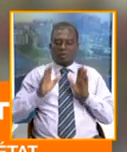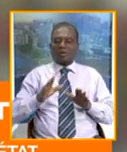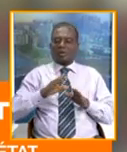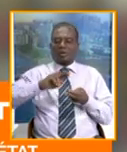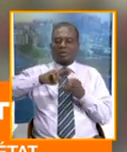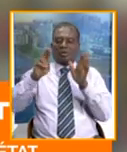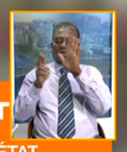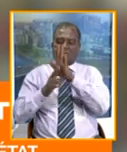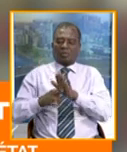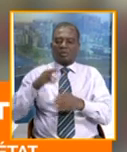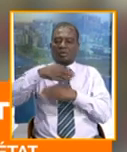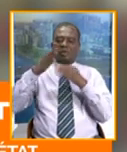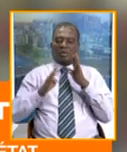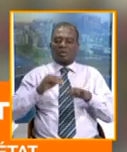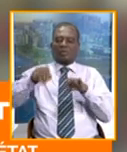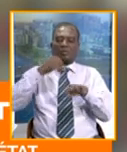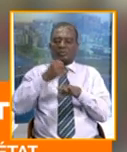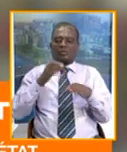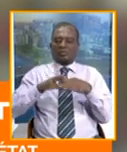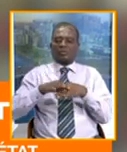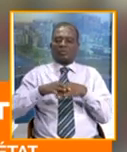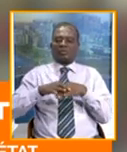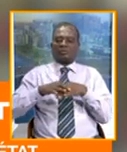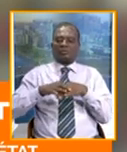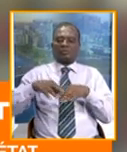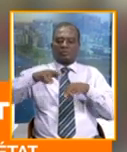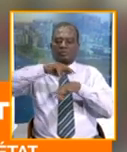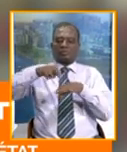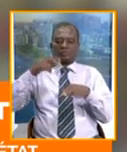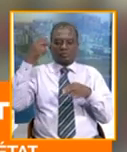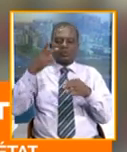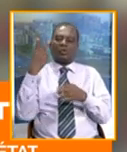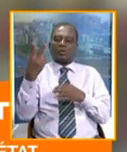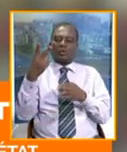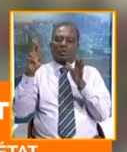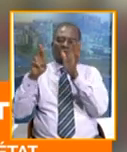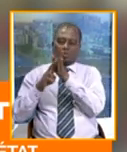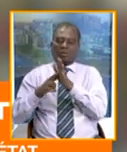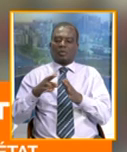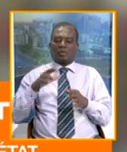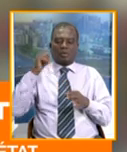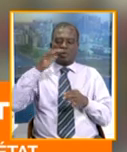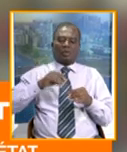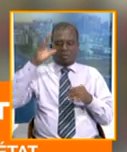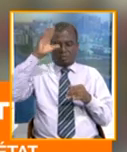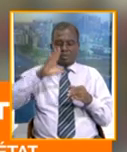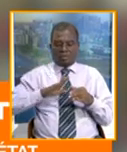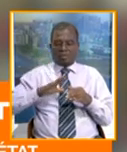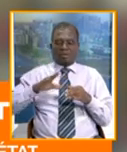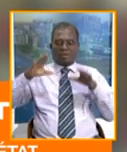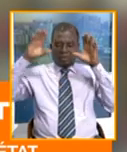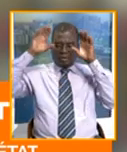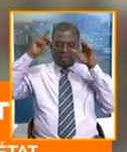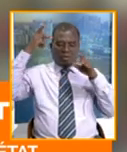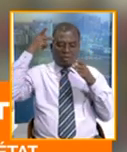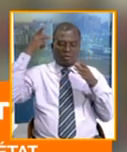les représentants des bureaux des institutions de la République à raison de 2 représentants par institution, Mesdames et Messieurs les préfets de région, Monsieur